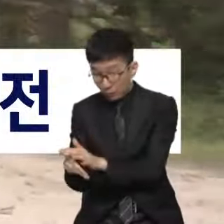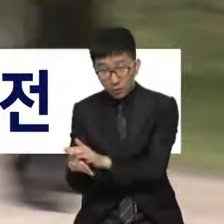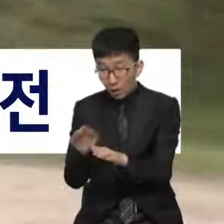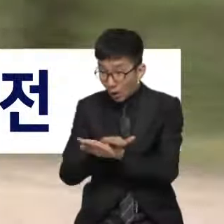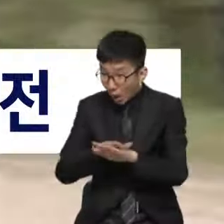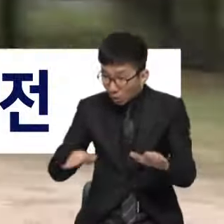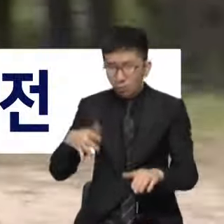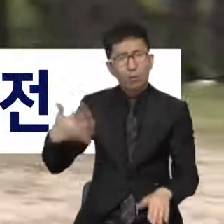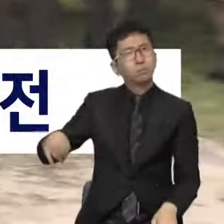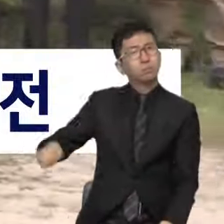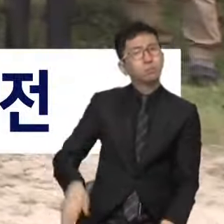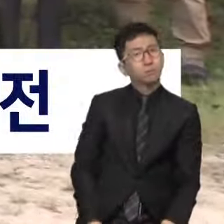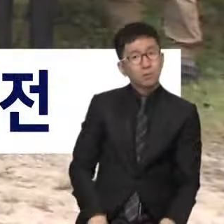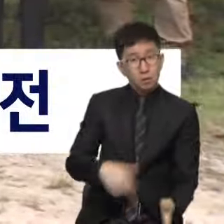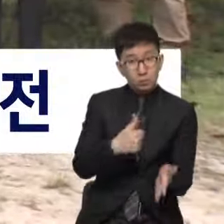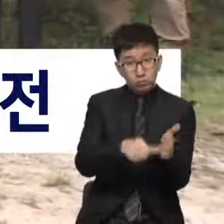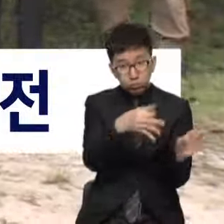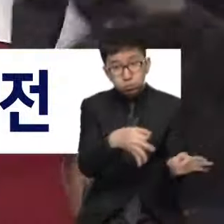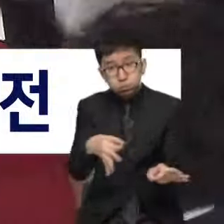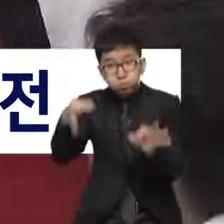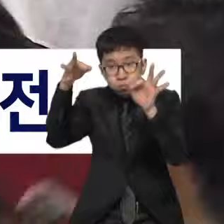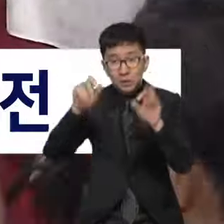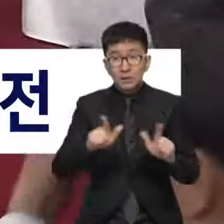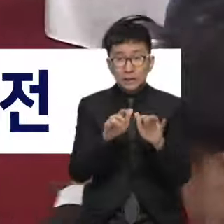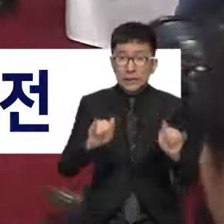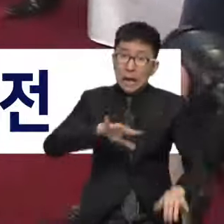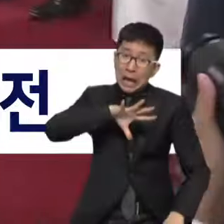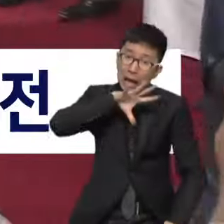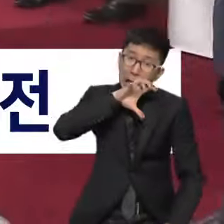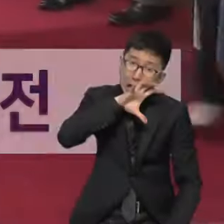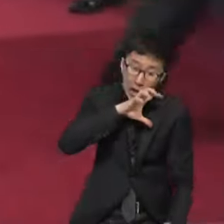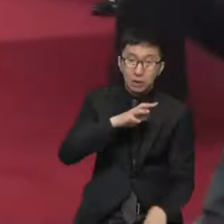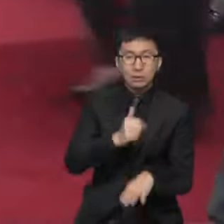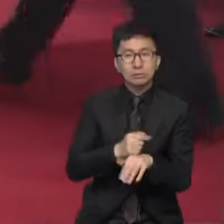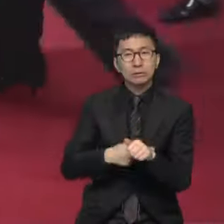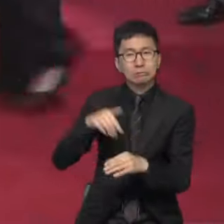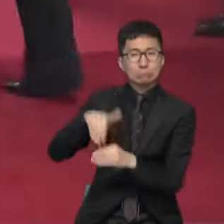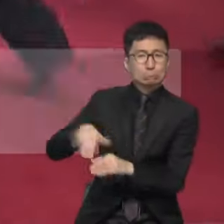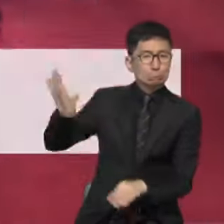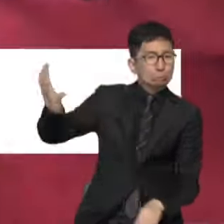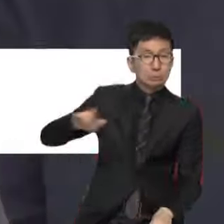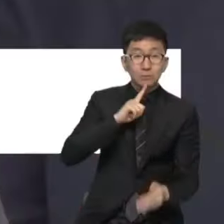데다 고물가 등 민생고에 유권자들이 등을 돌렸다는 분석입니다.